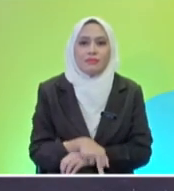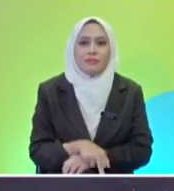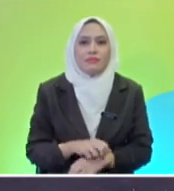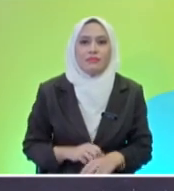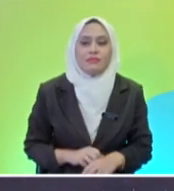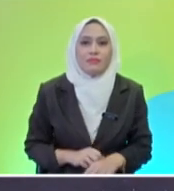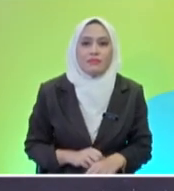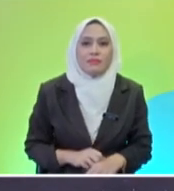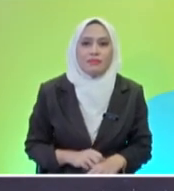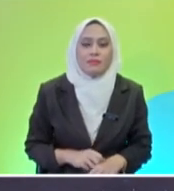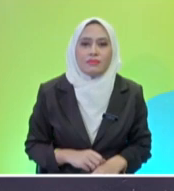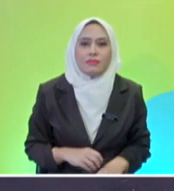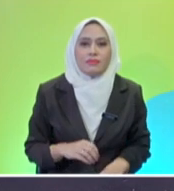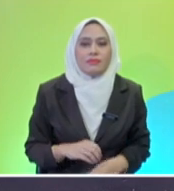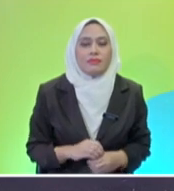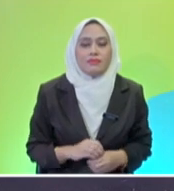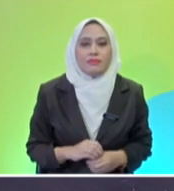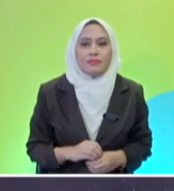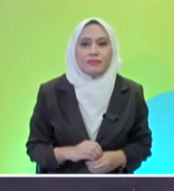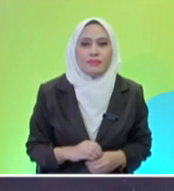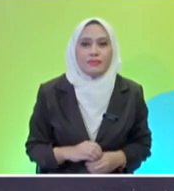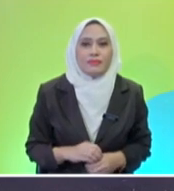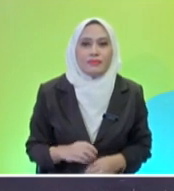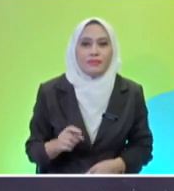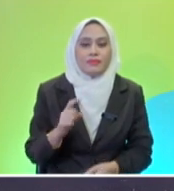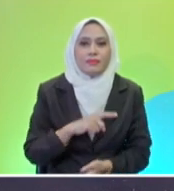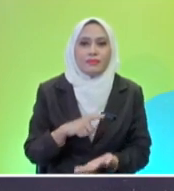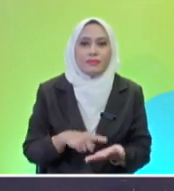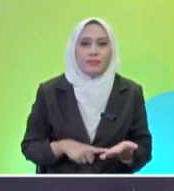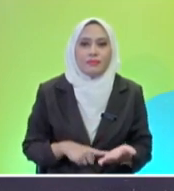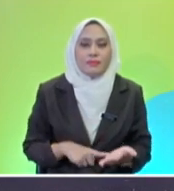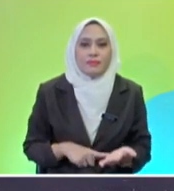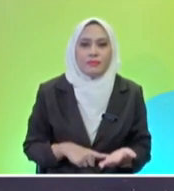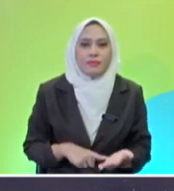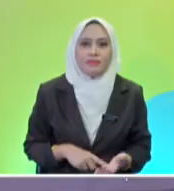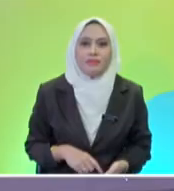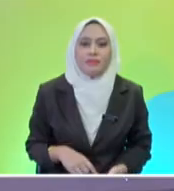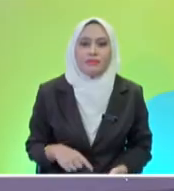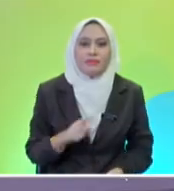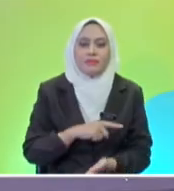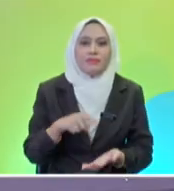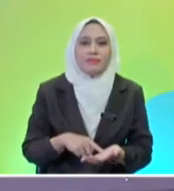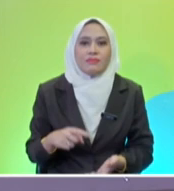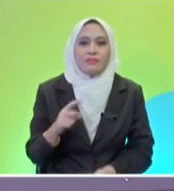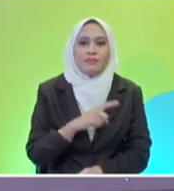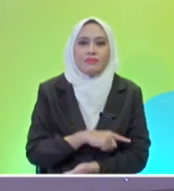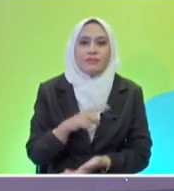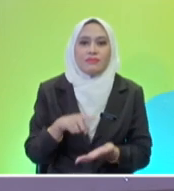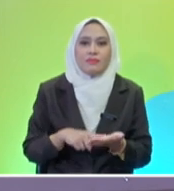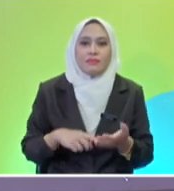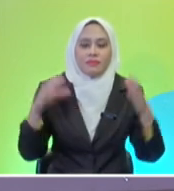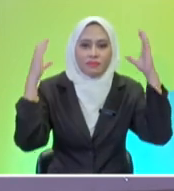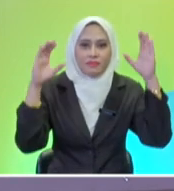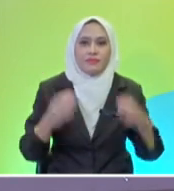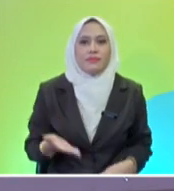matematik awal ke? Ya. Hari apa ni? Kenapa cikgu hari ini hari apa cikgu? Macam mana ingat balik semalam hari